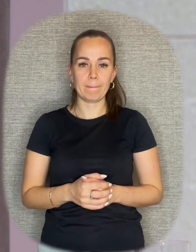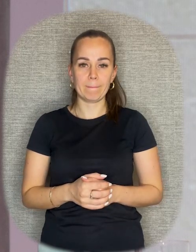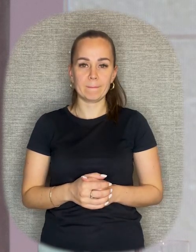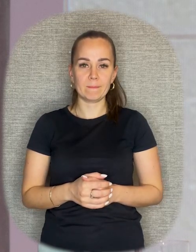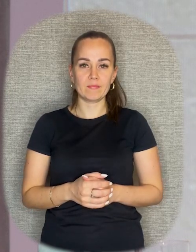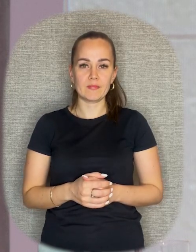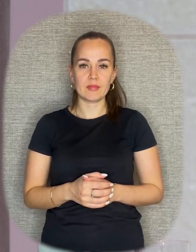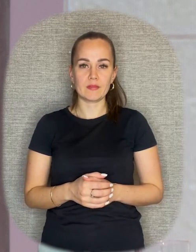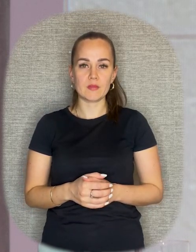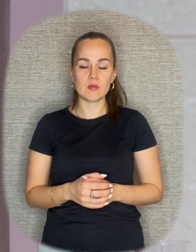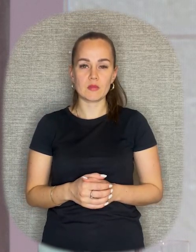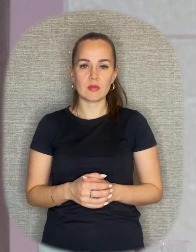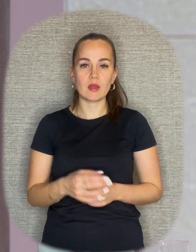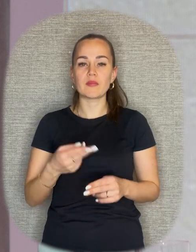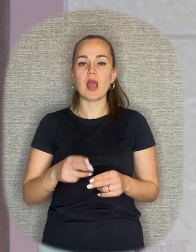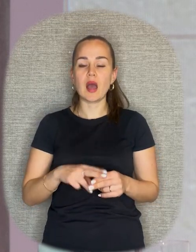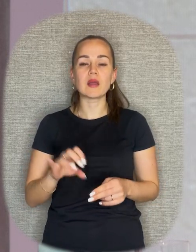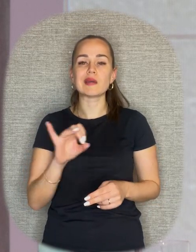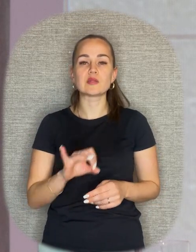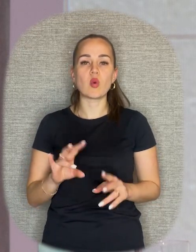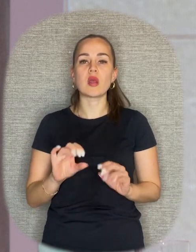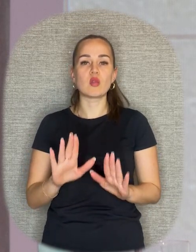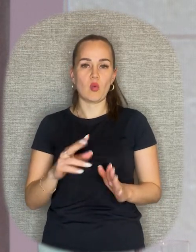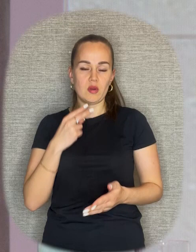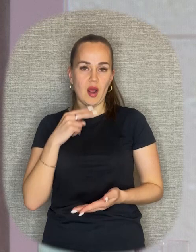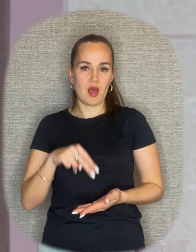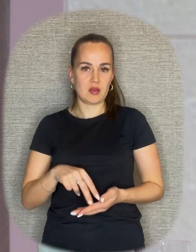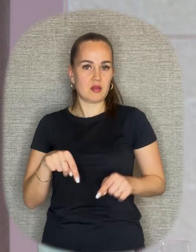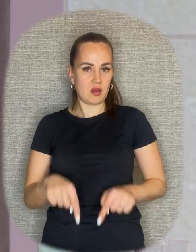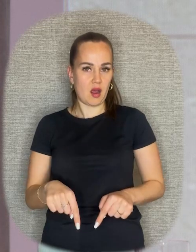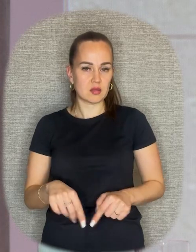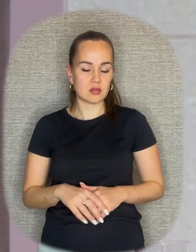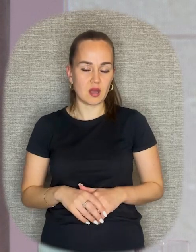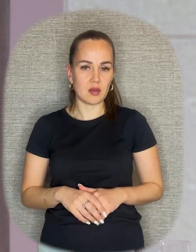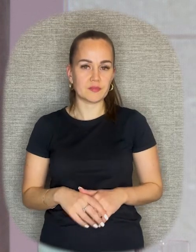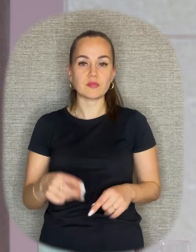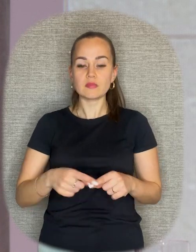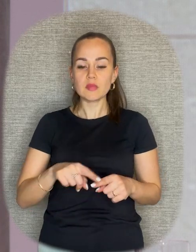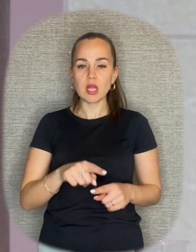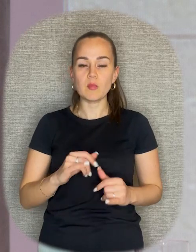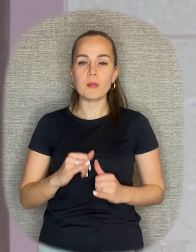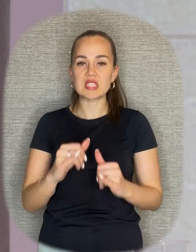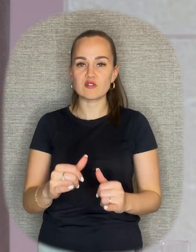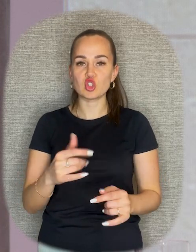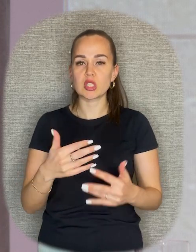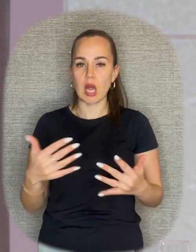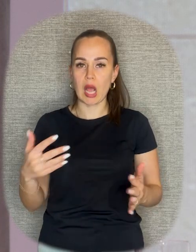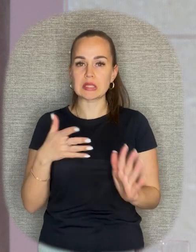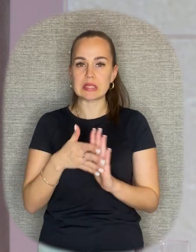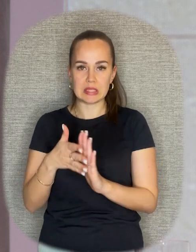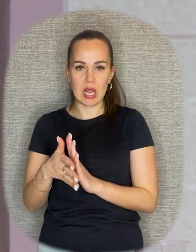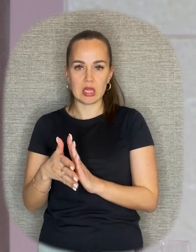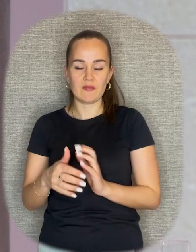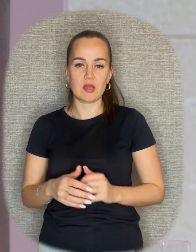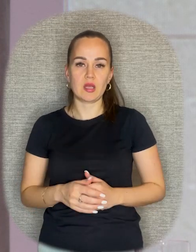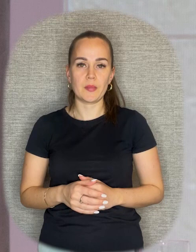заставили вот немножко понизить градус Да вот этого пафоса Но на самом деле эта история не только Ленинградская и